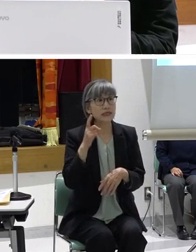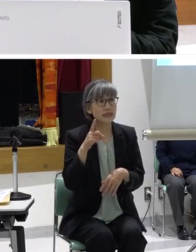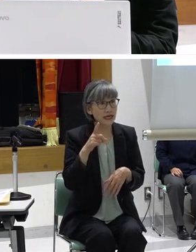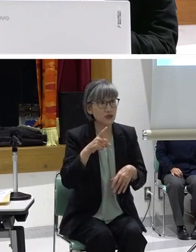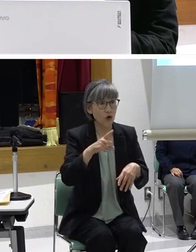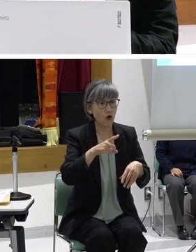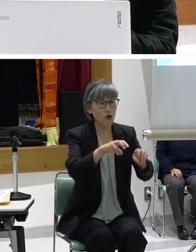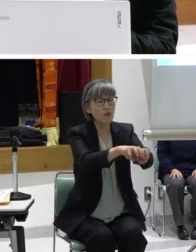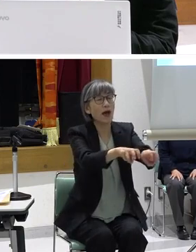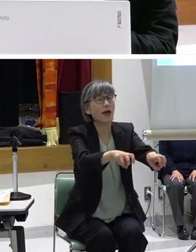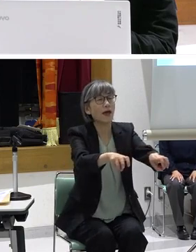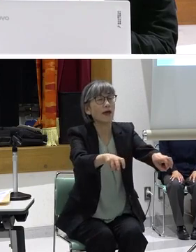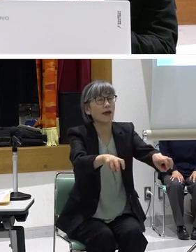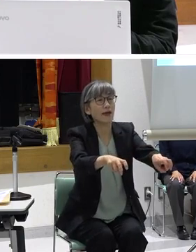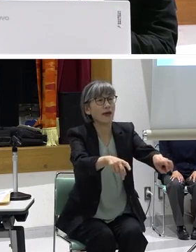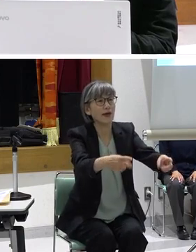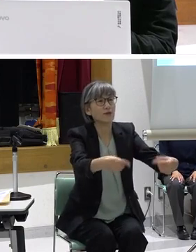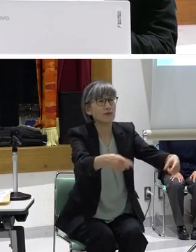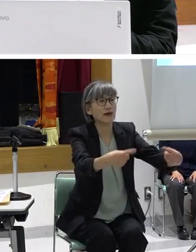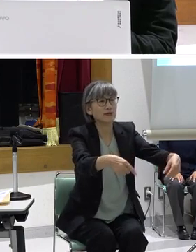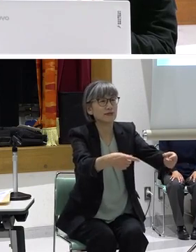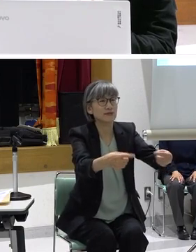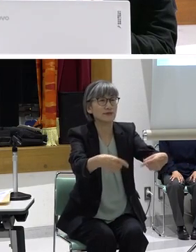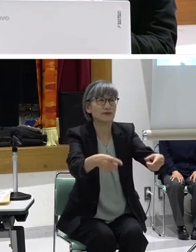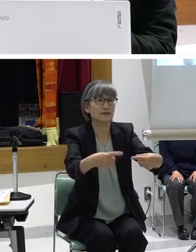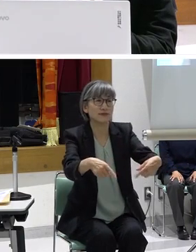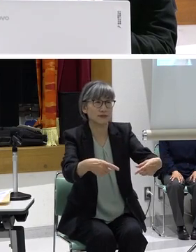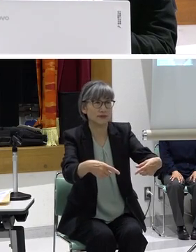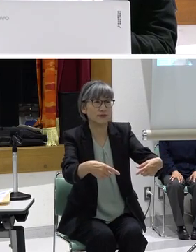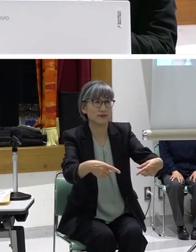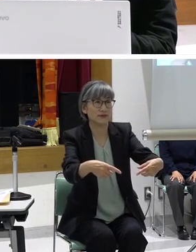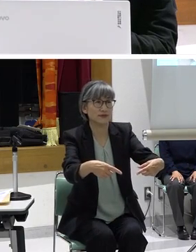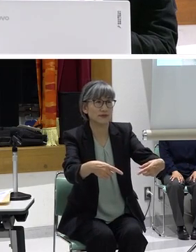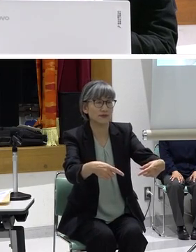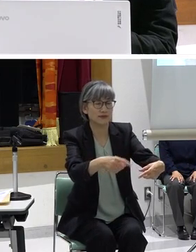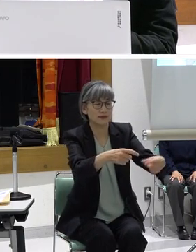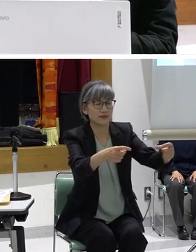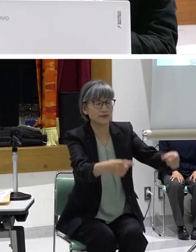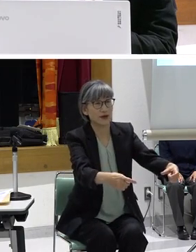車椅子座席、この前の左前のところにあります